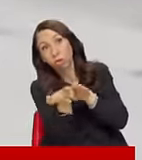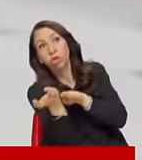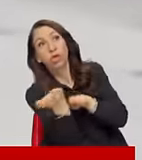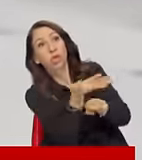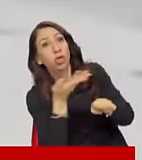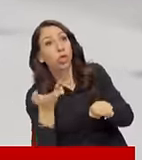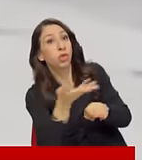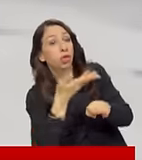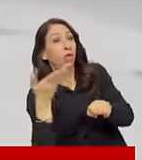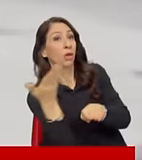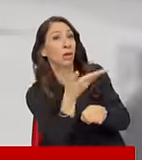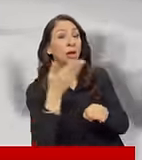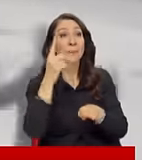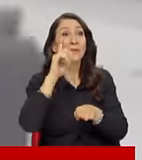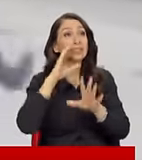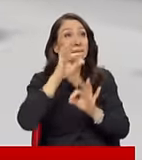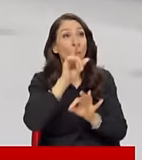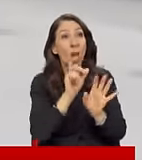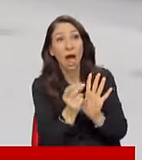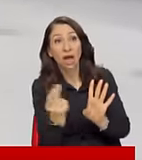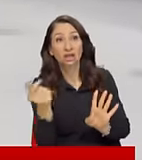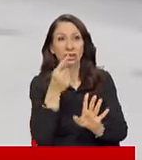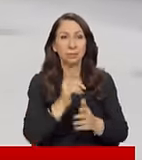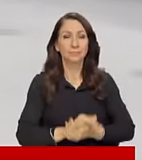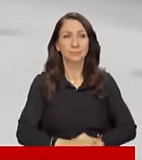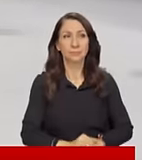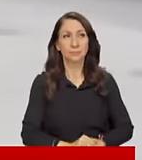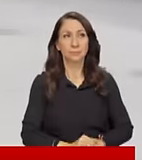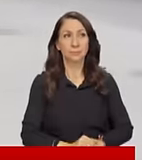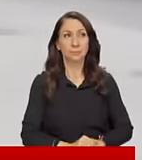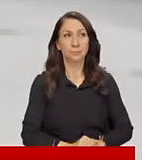boyunca yuvarlandı. Bir kişi tankerden böyle kaçtı.